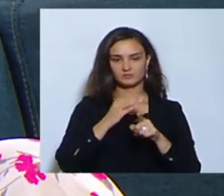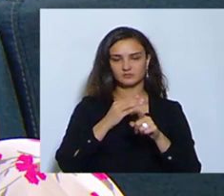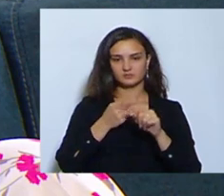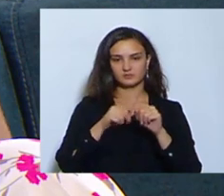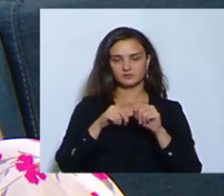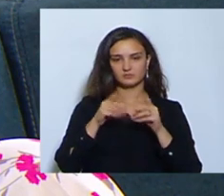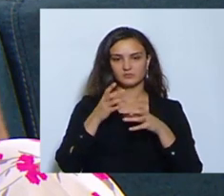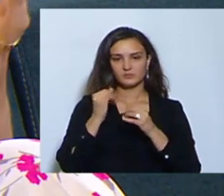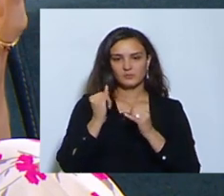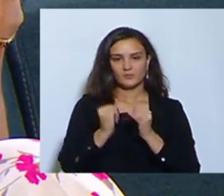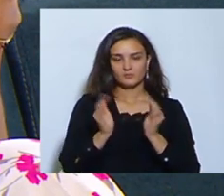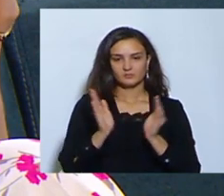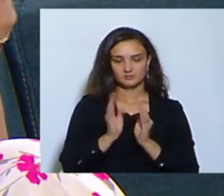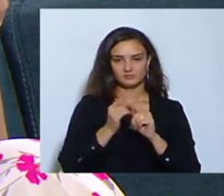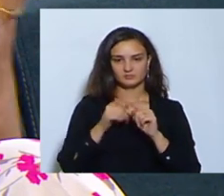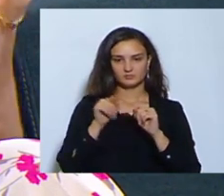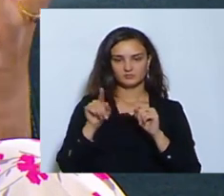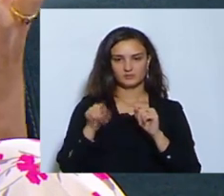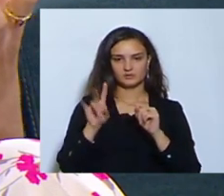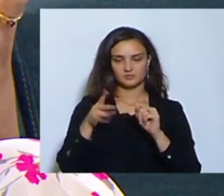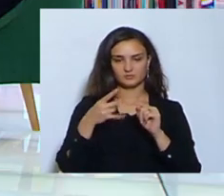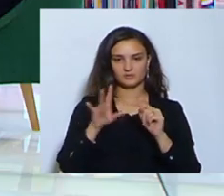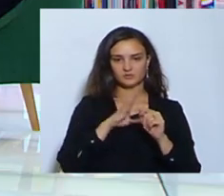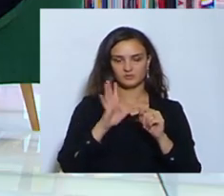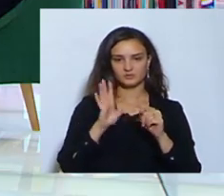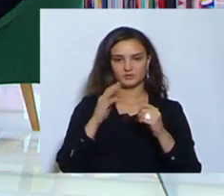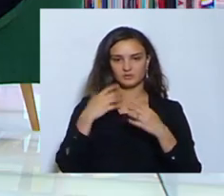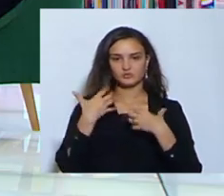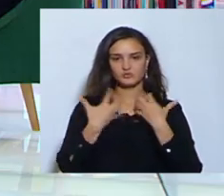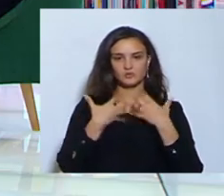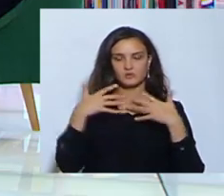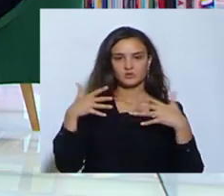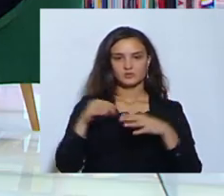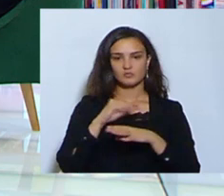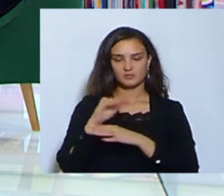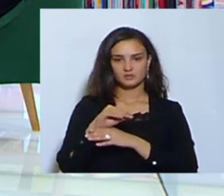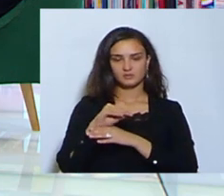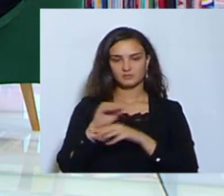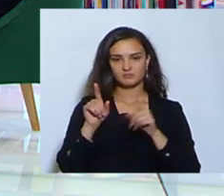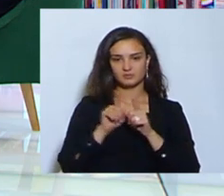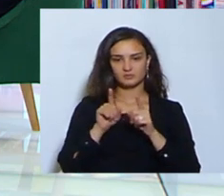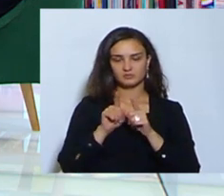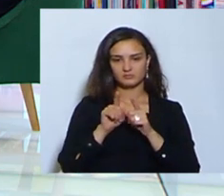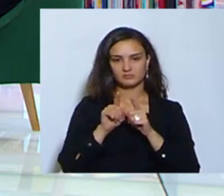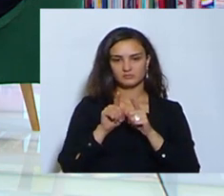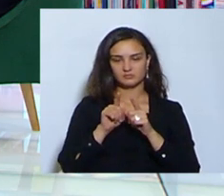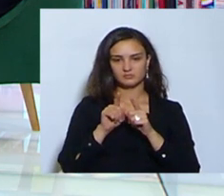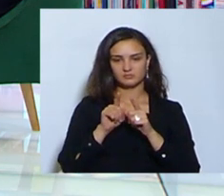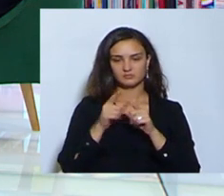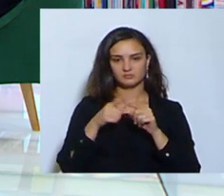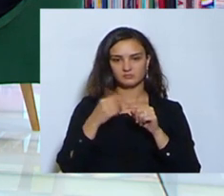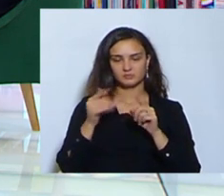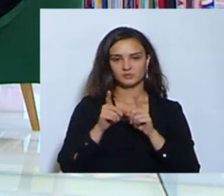წონა. თითქოს ეს არ ჯდება ლოგიკაში, რომ მას არ უნდა ჰქონდეს შფოთვა წონაში მომატების, მაგრამ მიუხედავად იმისა, რომ